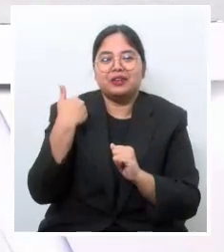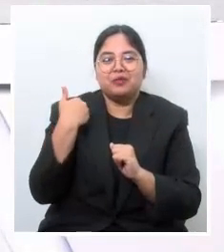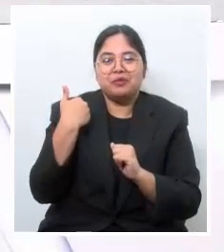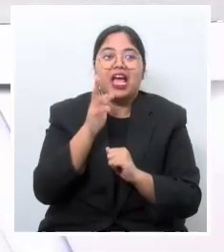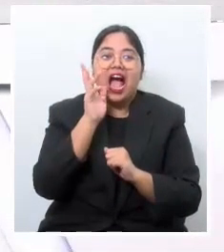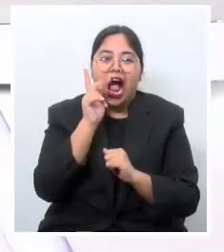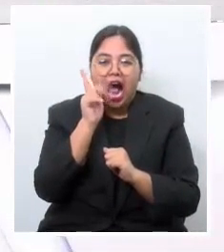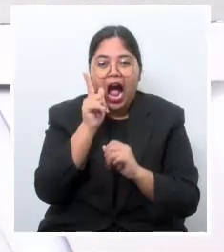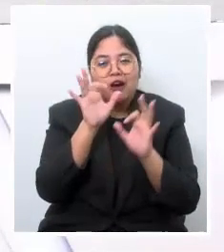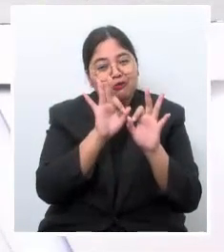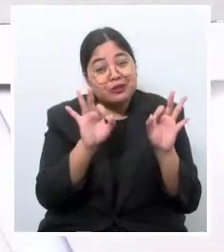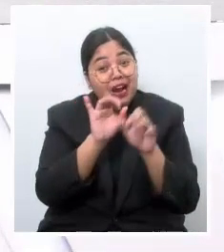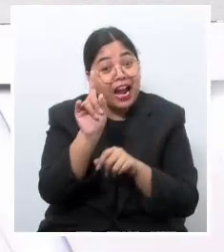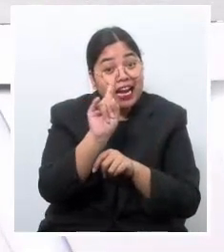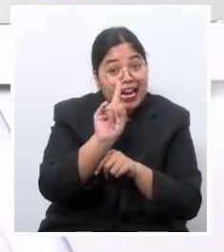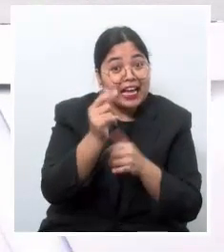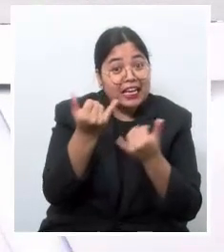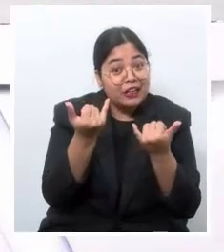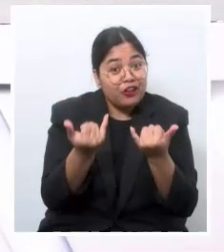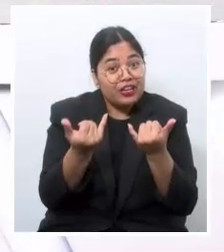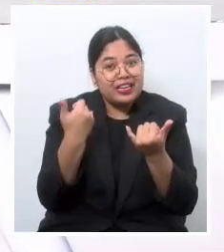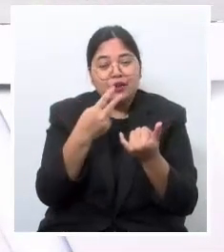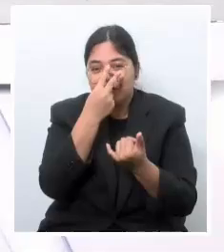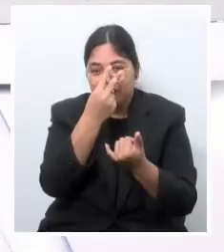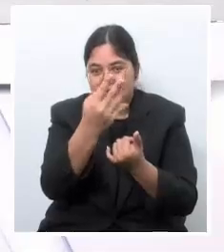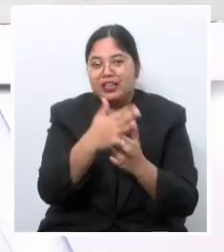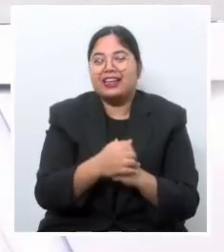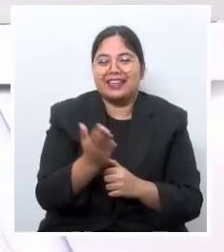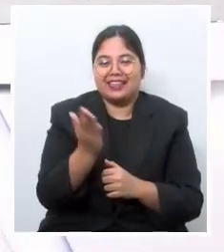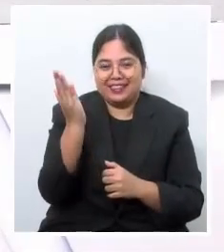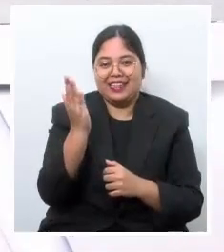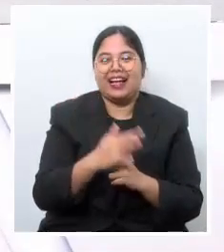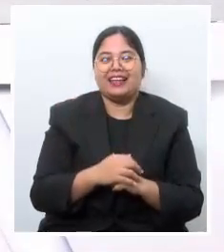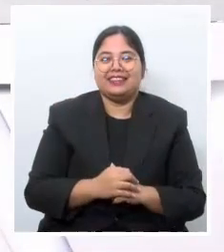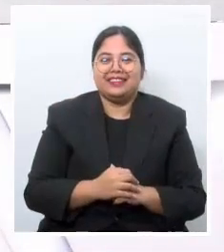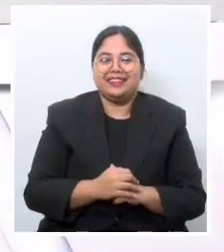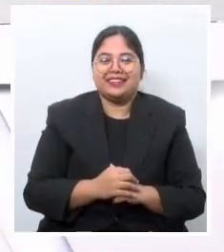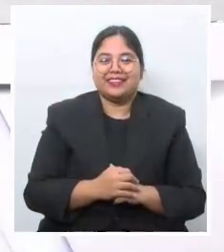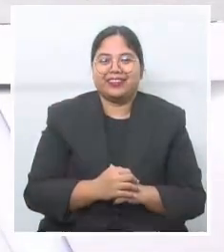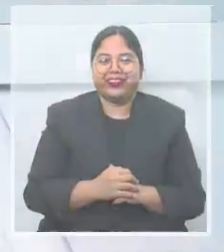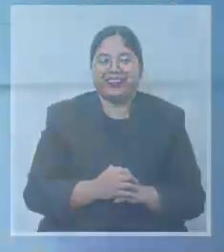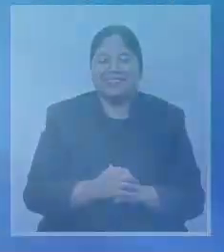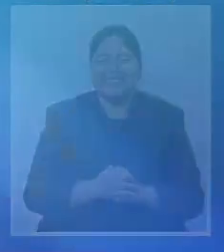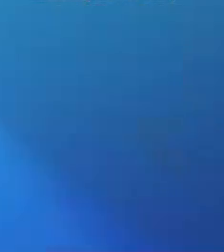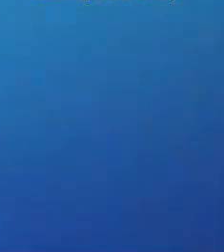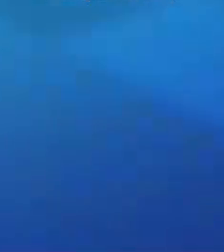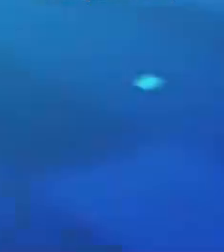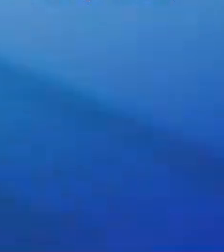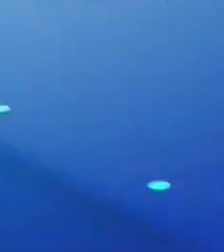เทรนนะคะสัปดาห์นี้เนี่ยจะมีข่าวอะไรที่น่าสนใจไปพบกับพี่เก้อร์นพัฒอินทุและAI reporterค่ะ